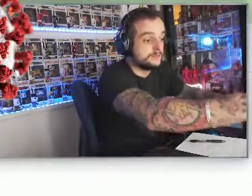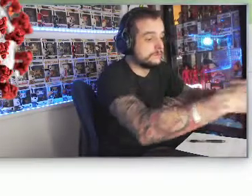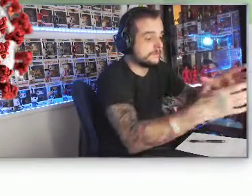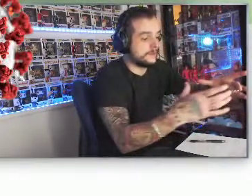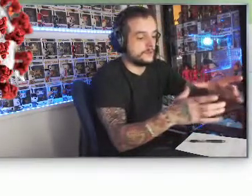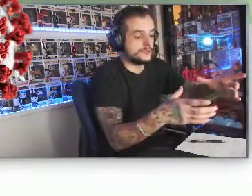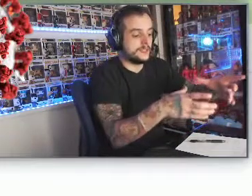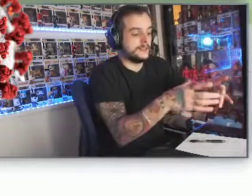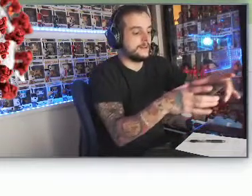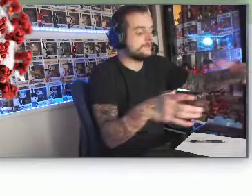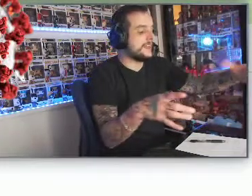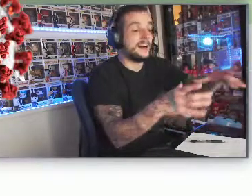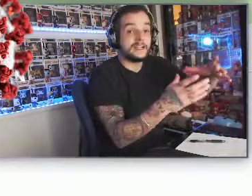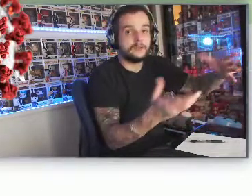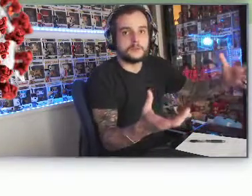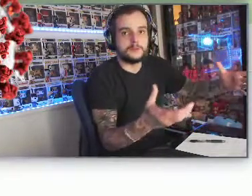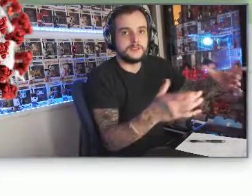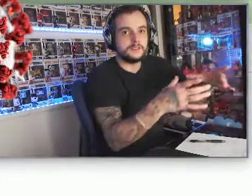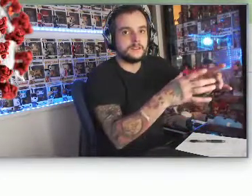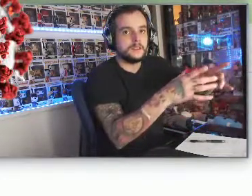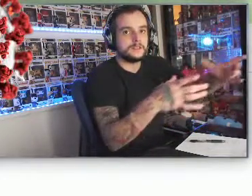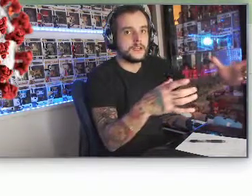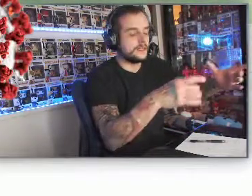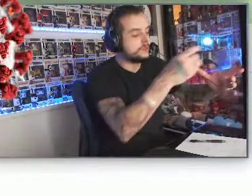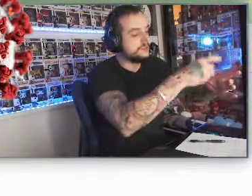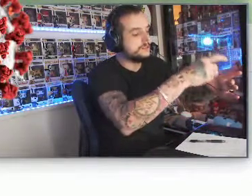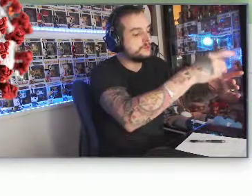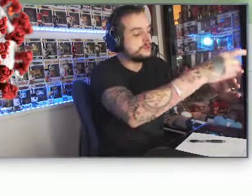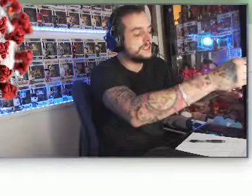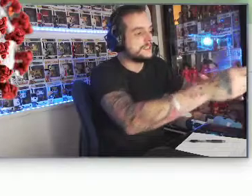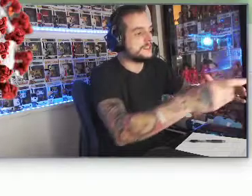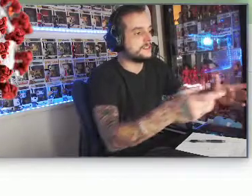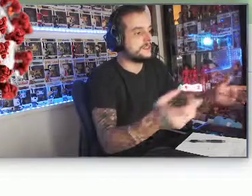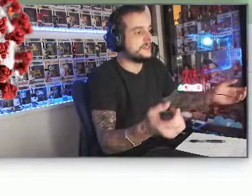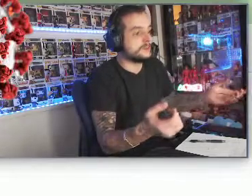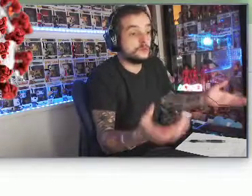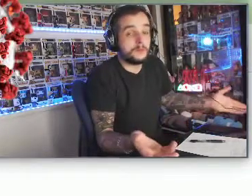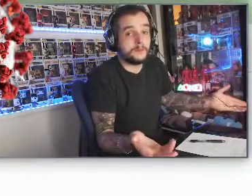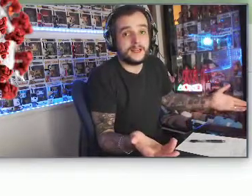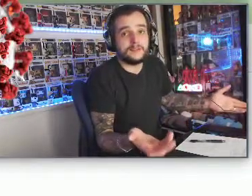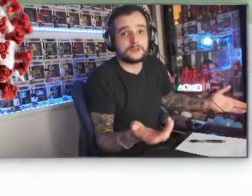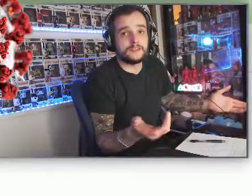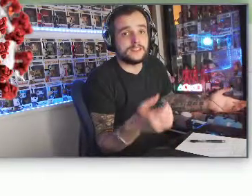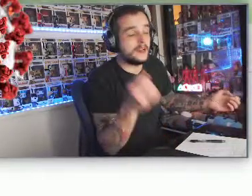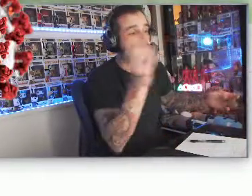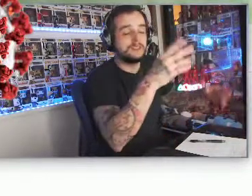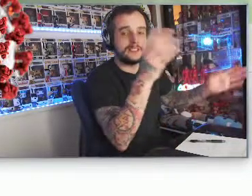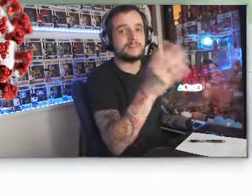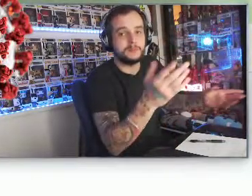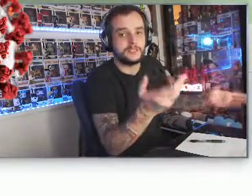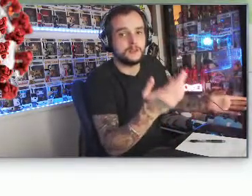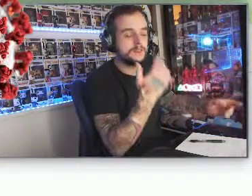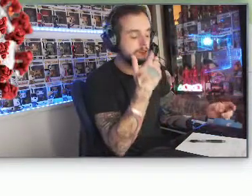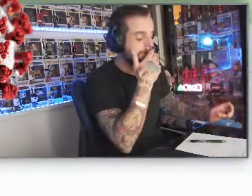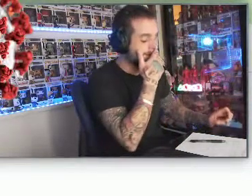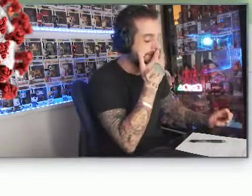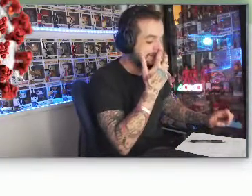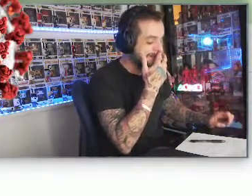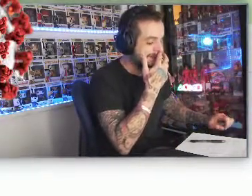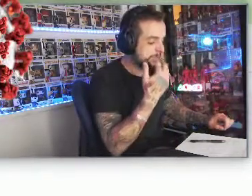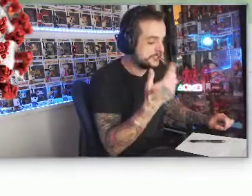sur un haricot, comme ils disent ça. C'est un haricot, ils posent toutes les seringues. Et elles sont toutes préparées à l'avance, en fait. À la poussière, c'est bien dégueulasse,